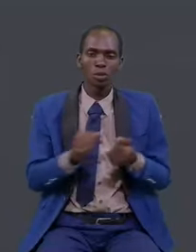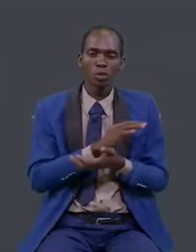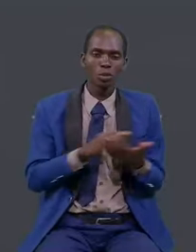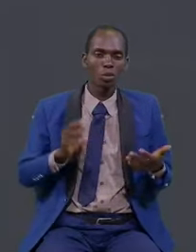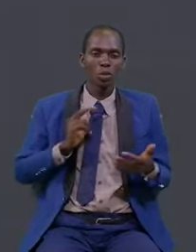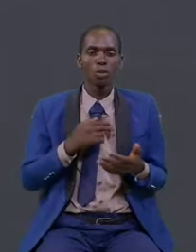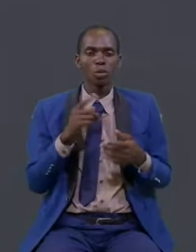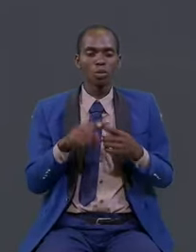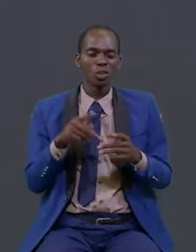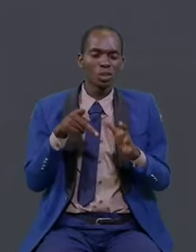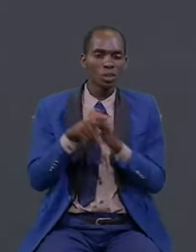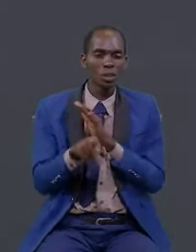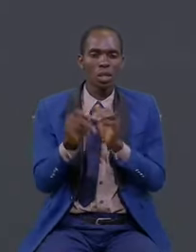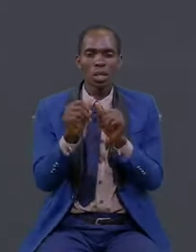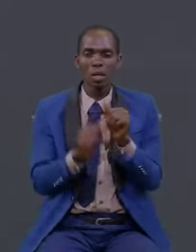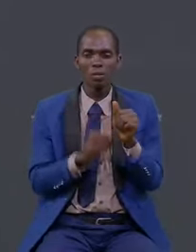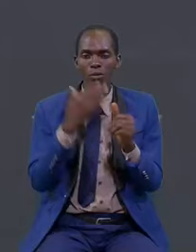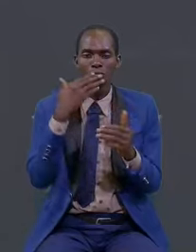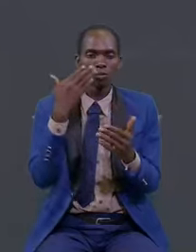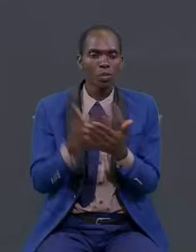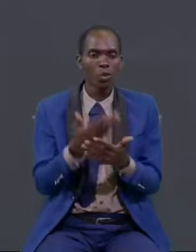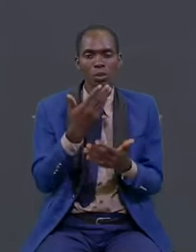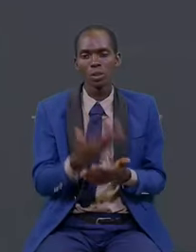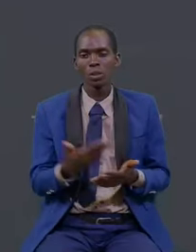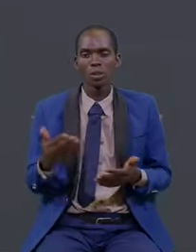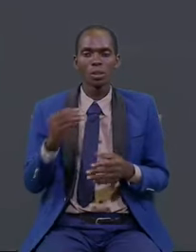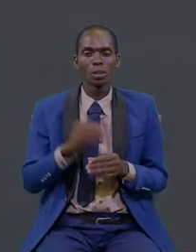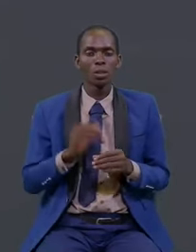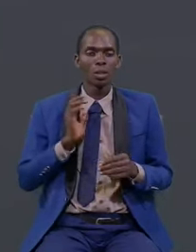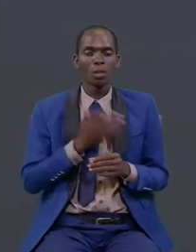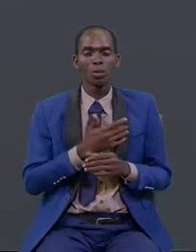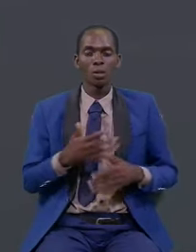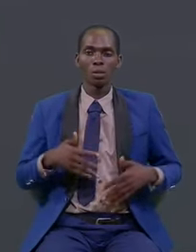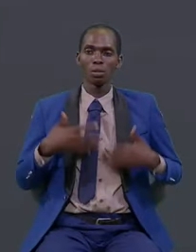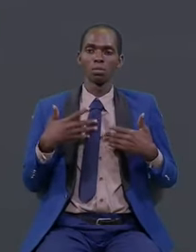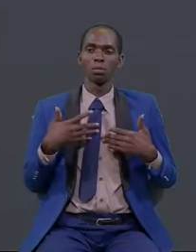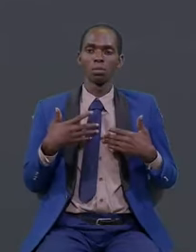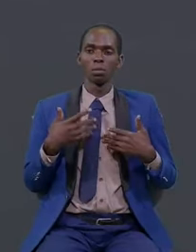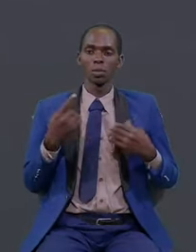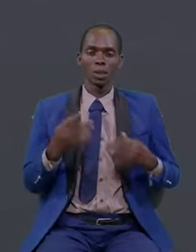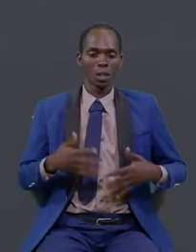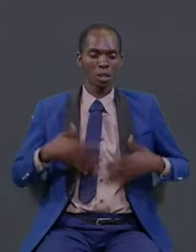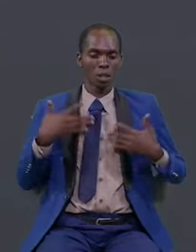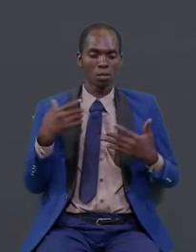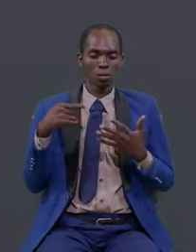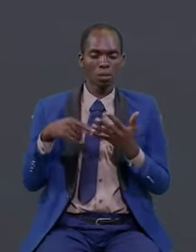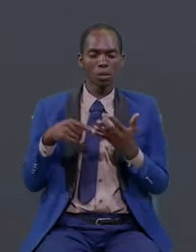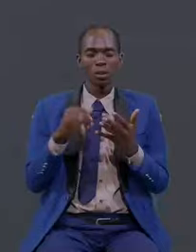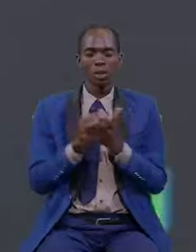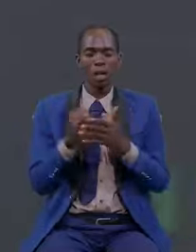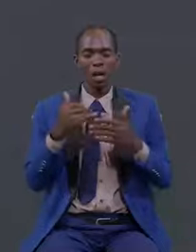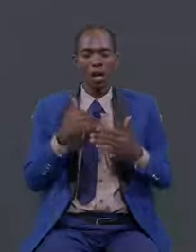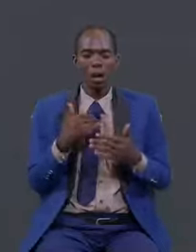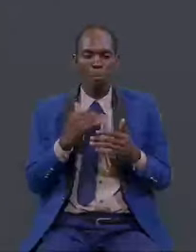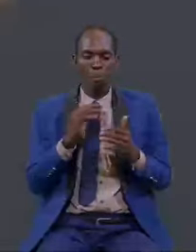nous détruire, de tuer toute bonne chose dans notre vie. Et la vie qui a un objectif, la vie qui